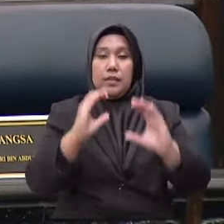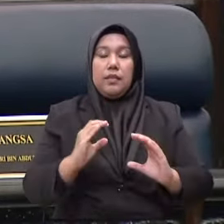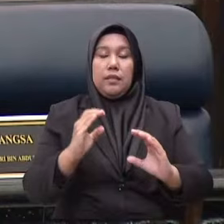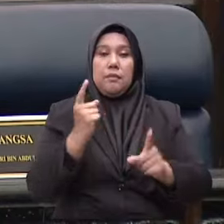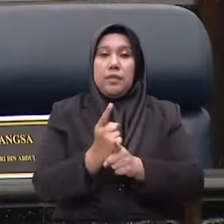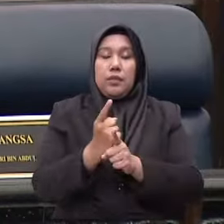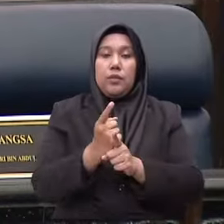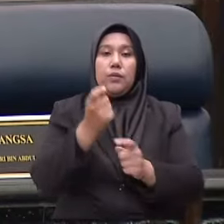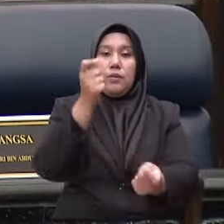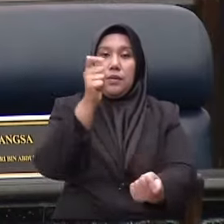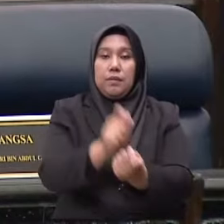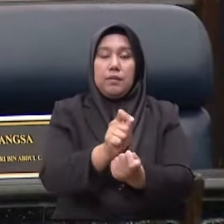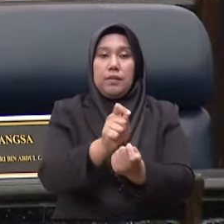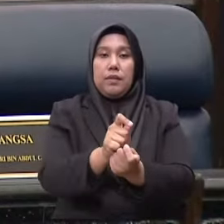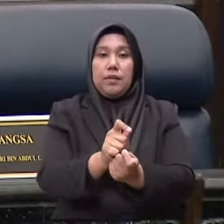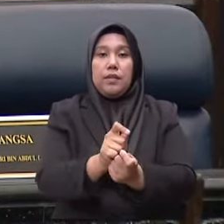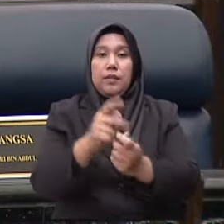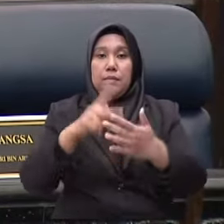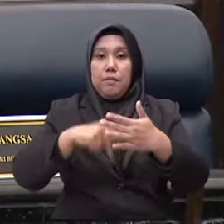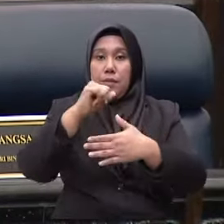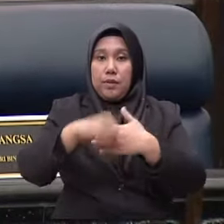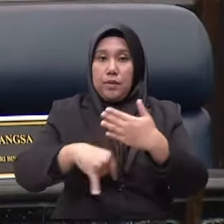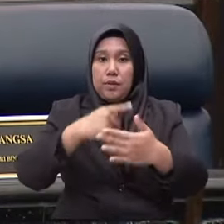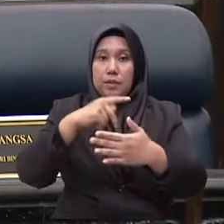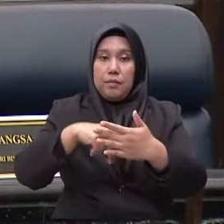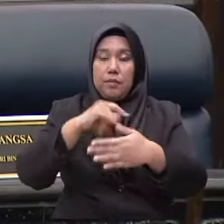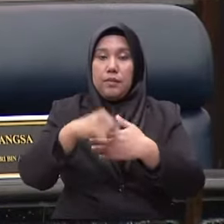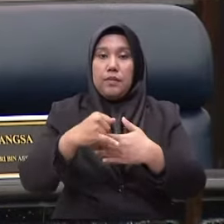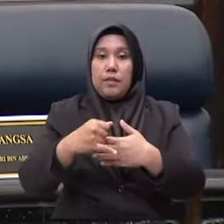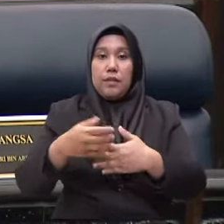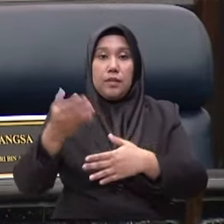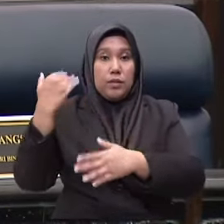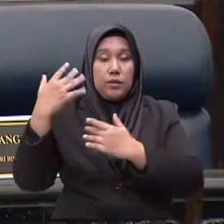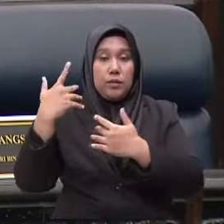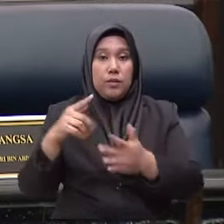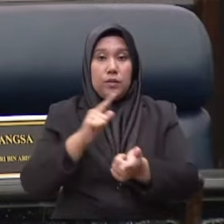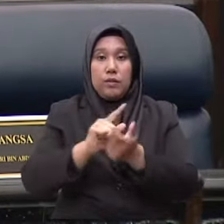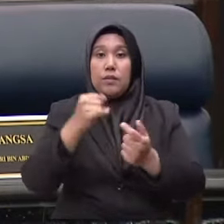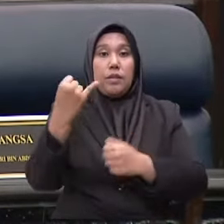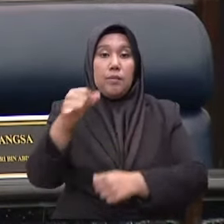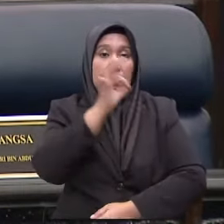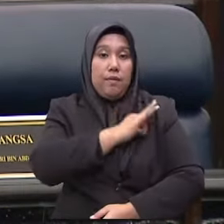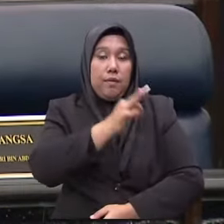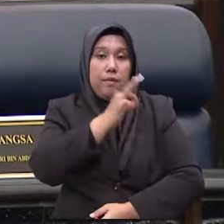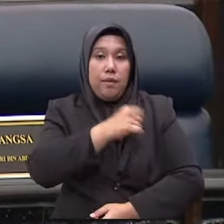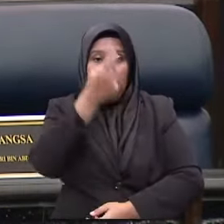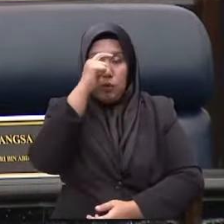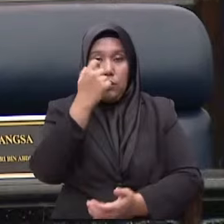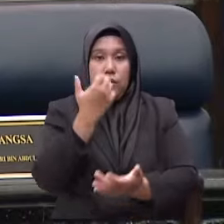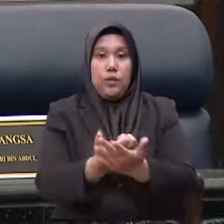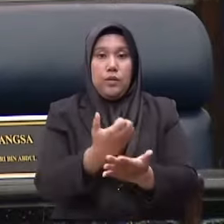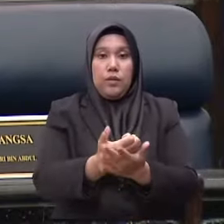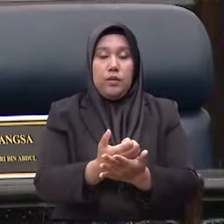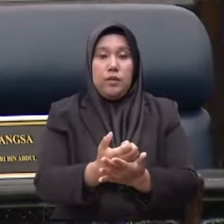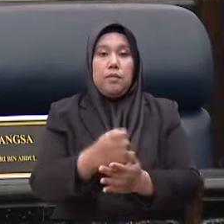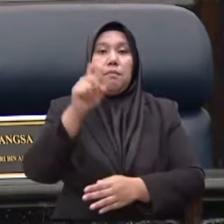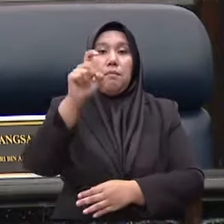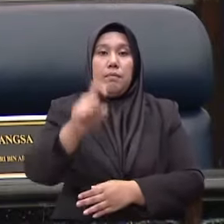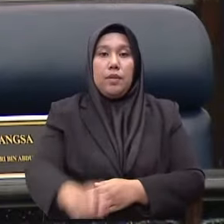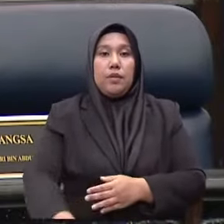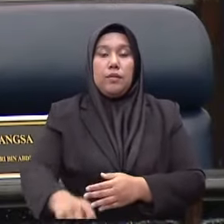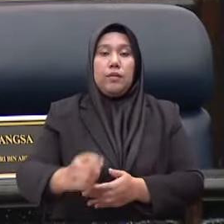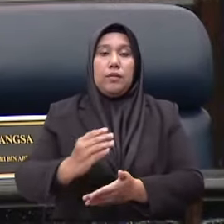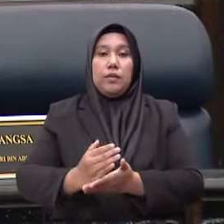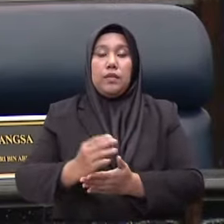emp sekiranya projek-projek yang dilulus sebelum ini tidak boleh memanfaatkan ekonomi maka perlulah direvise dan kita